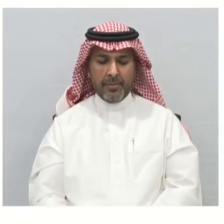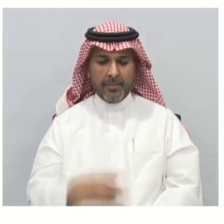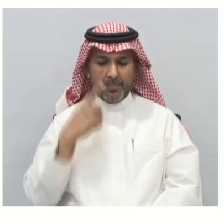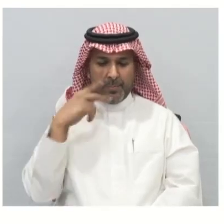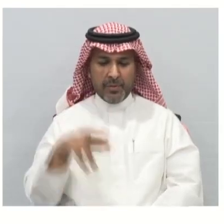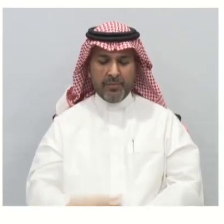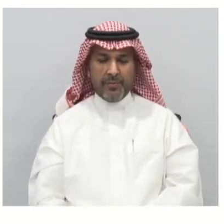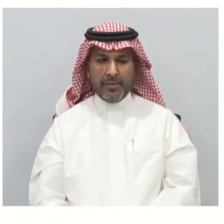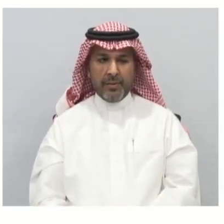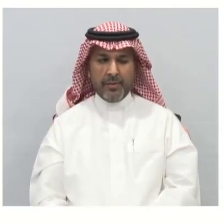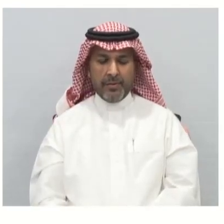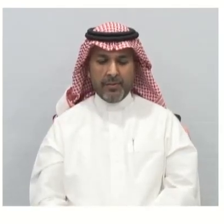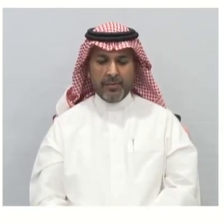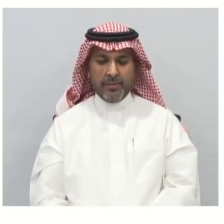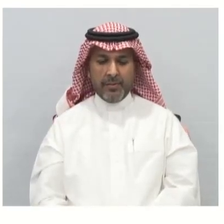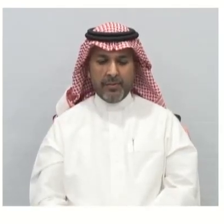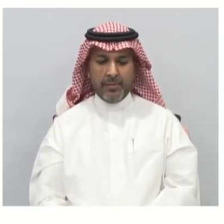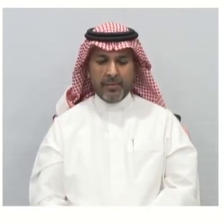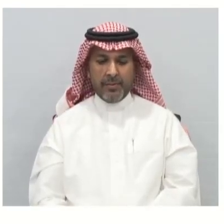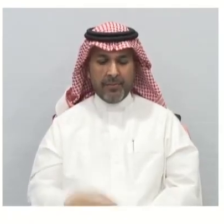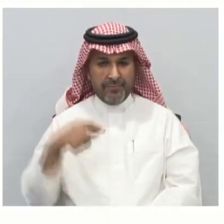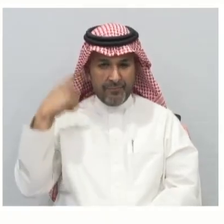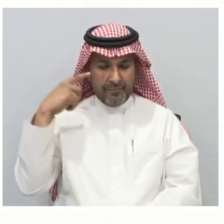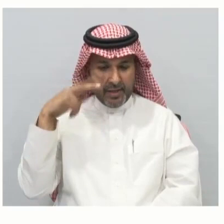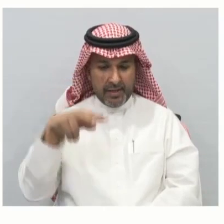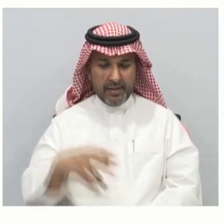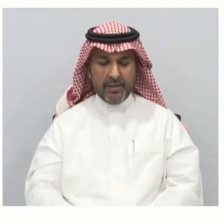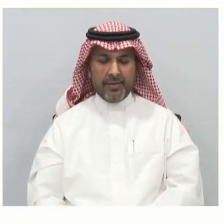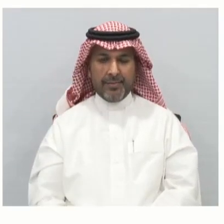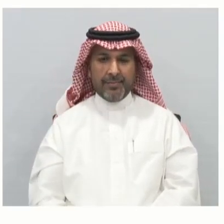اخر سؤال سهل جدا اضع التوقيت مباشره